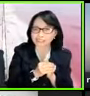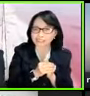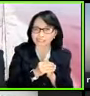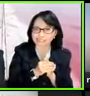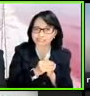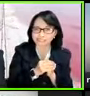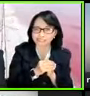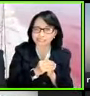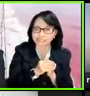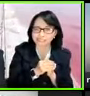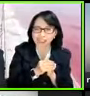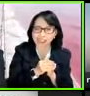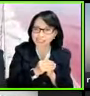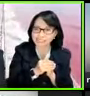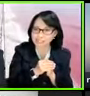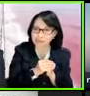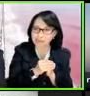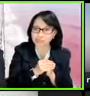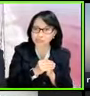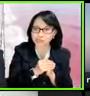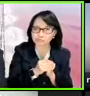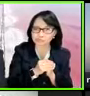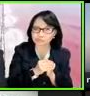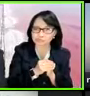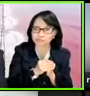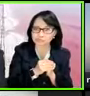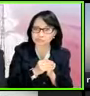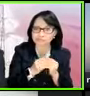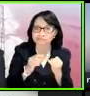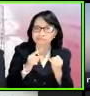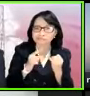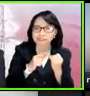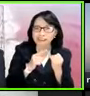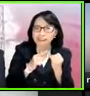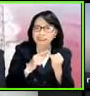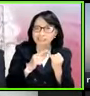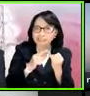alasan-alasan Apa itu